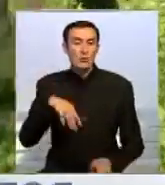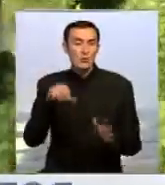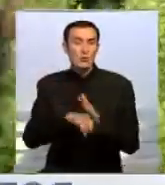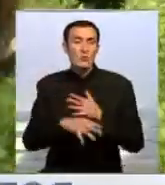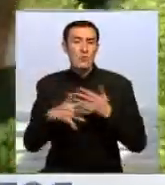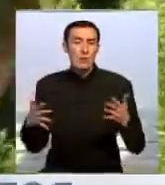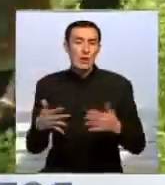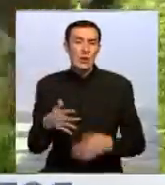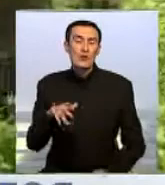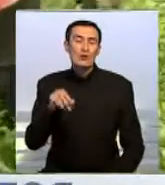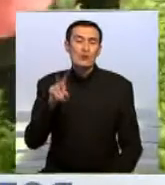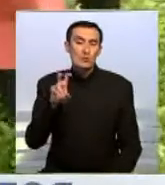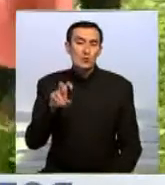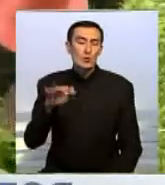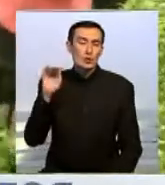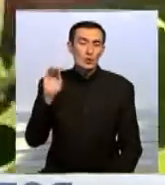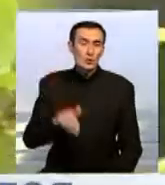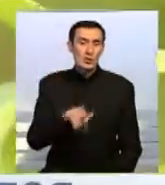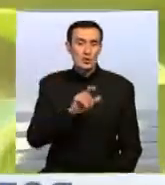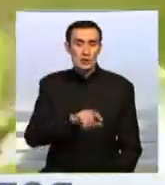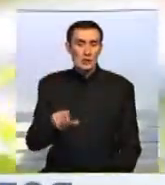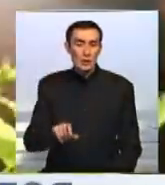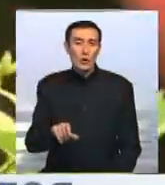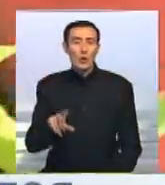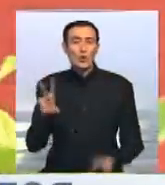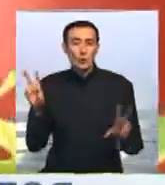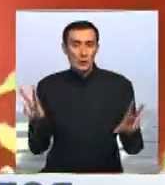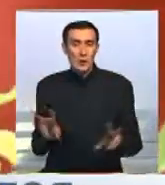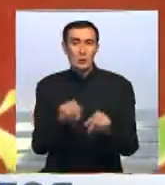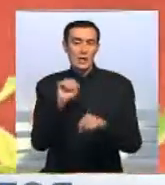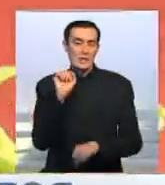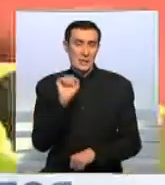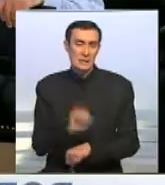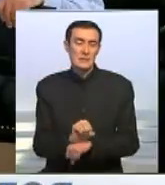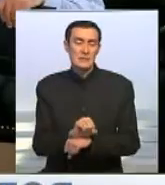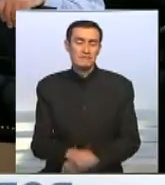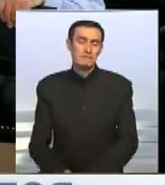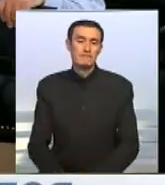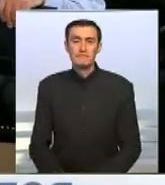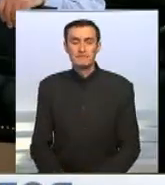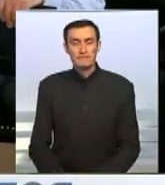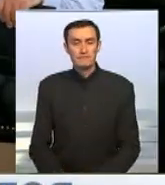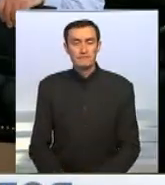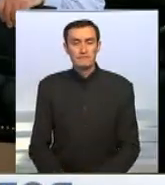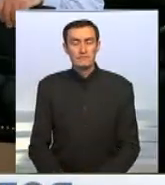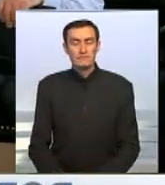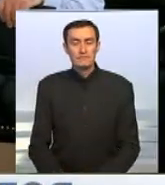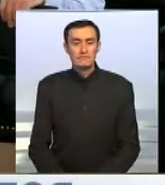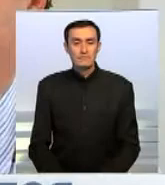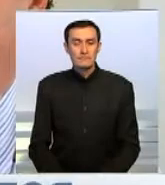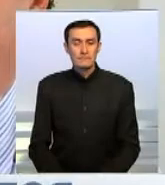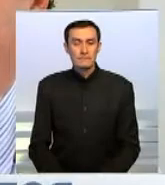жизни более 200 тысяч человек, удалось таки остановить.